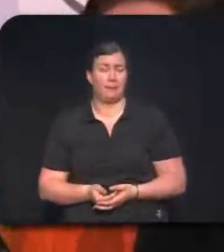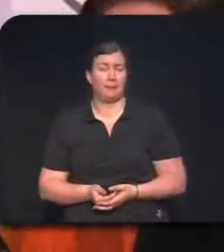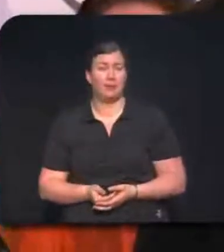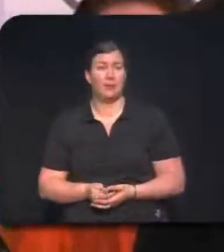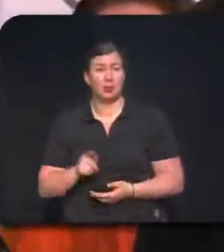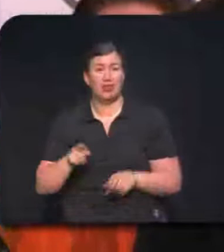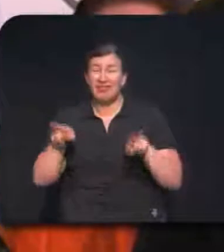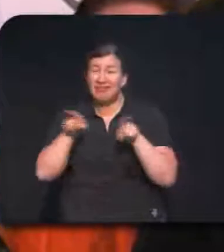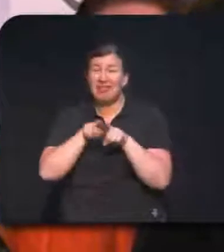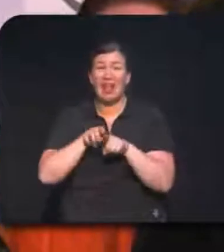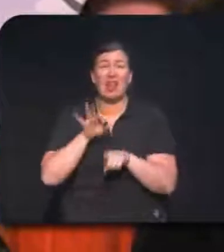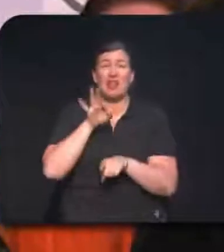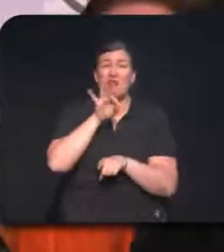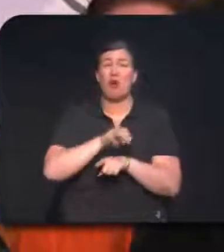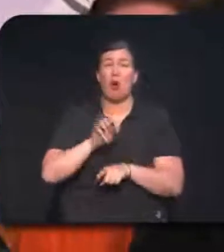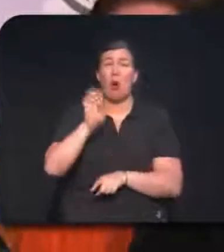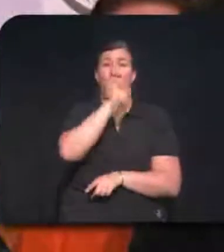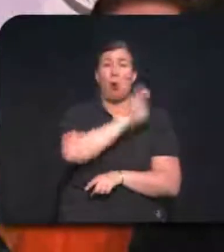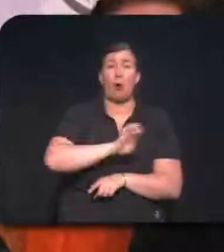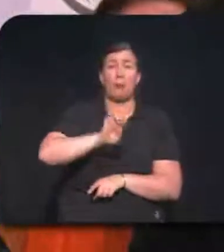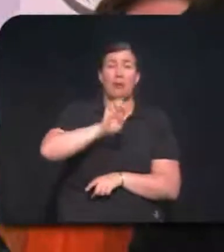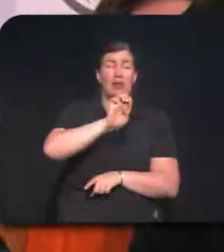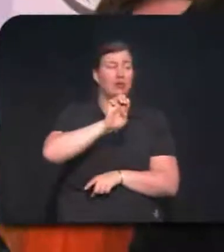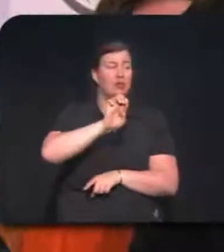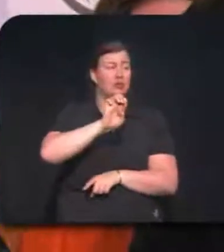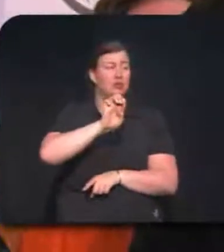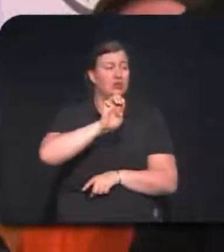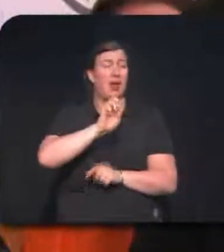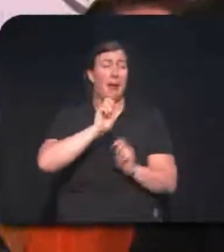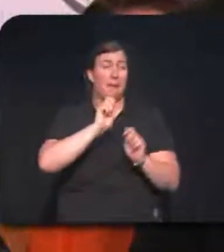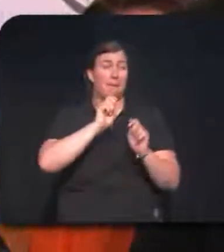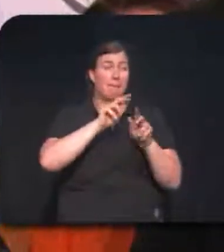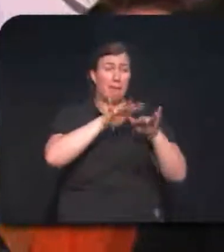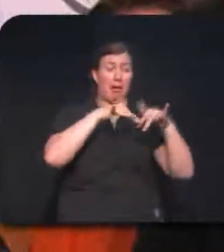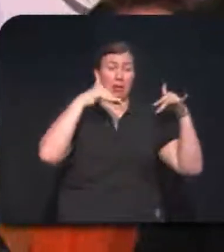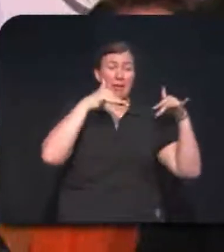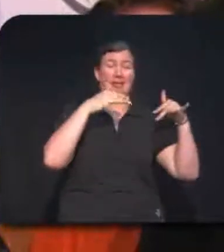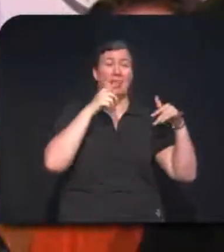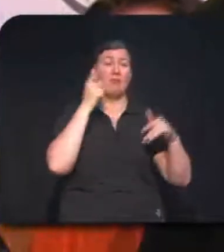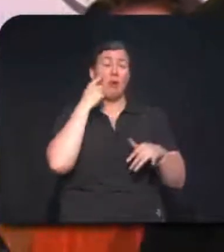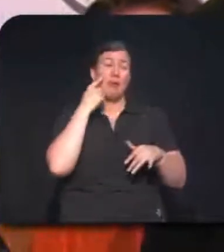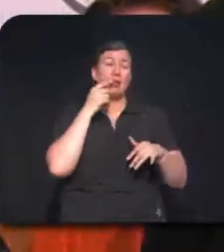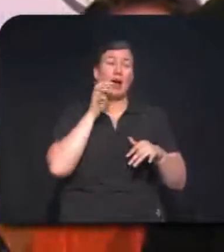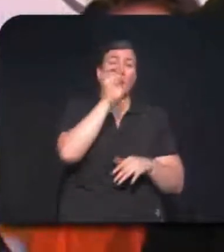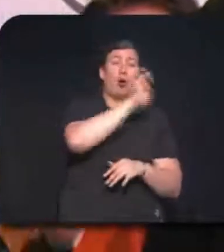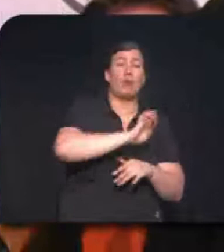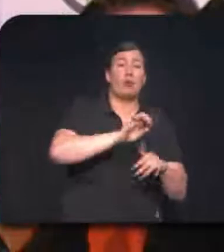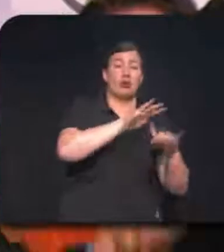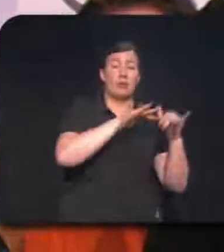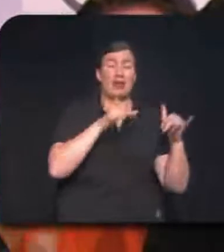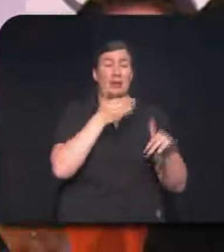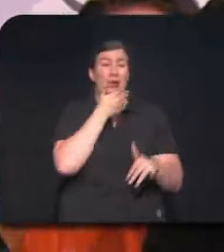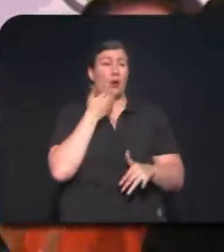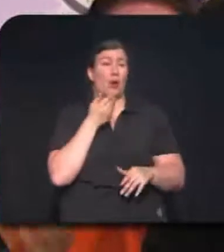Europäische Parlament kann momentan keine Gesetze vorschlagen wir wollen das ist das ändert wir wollen die im